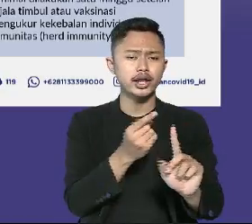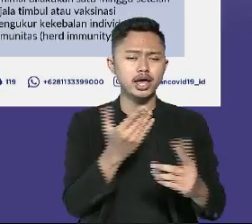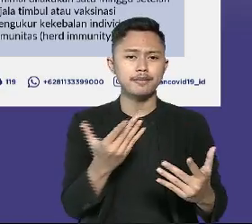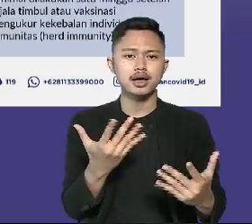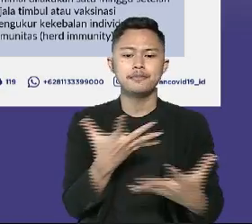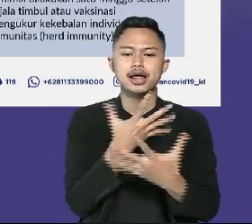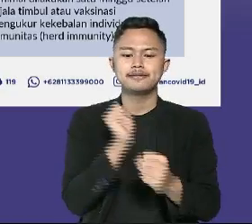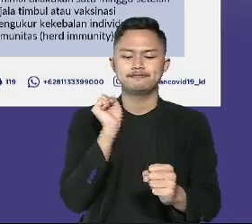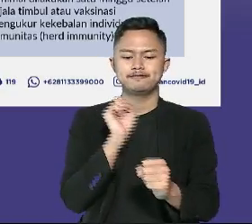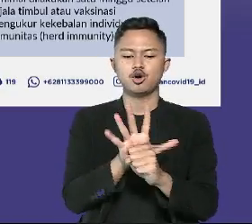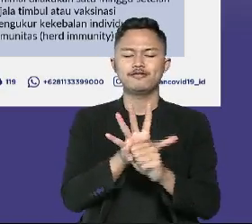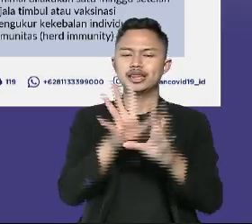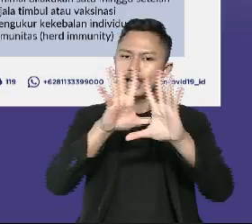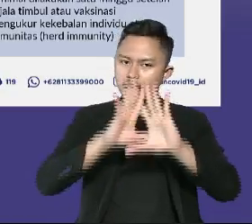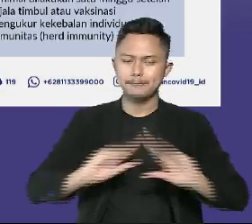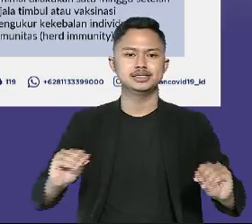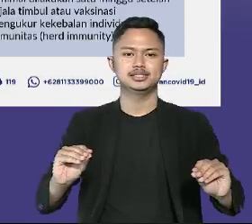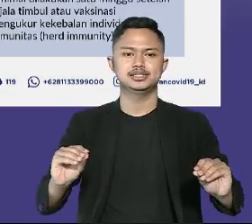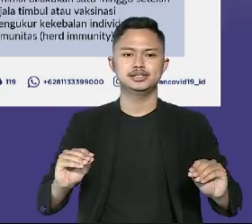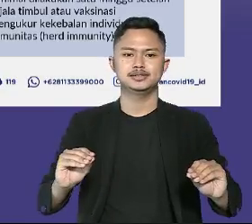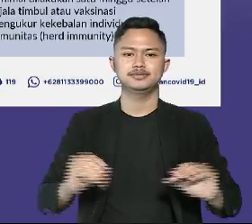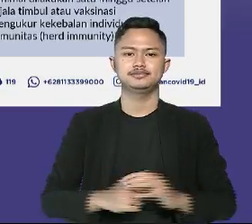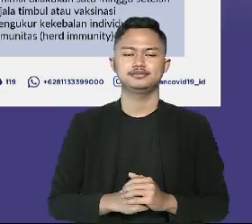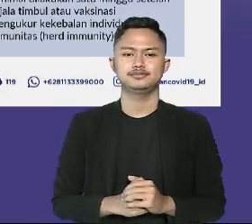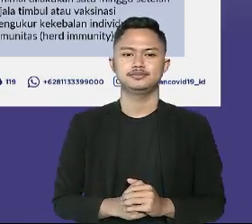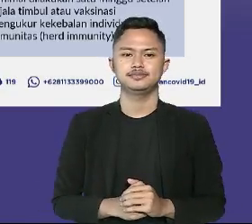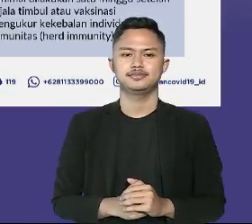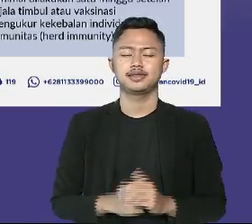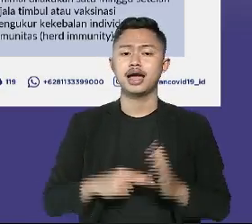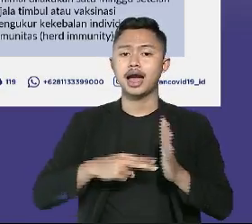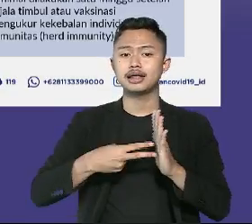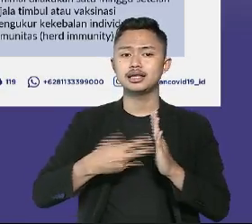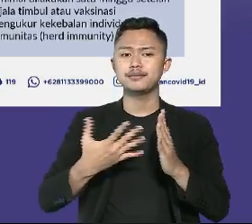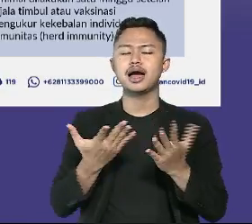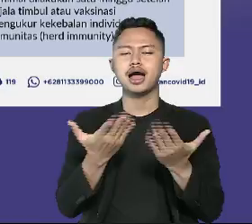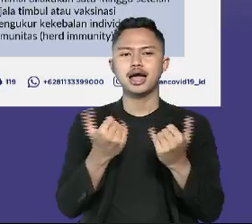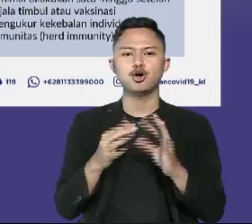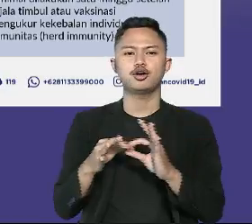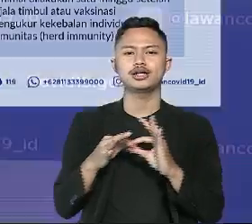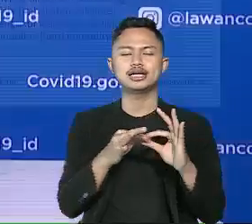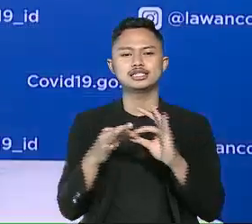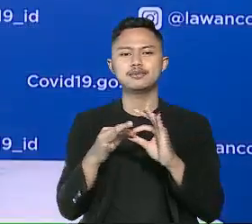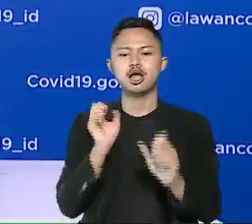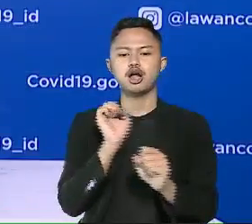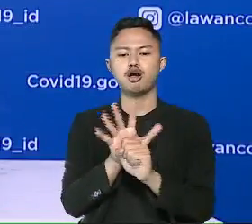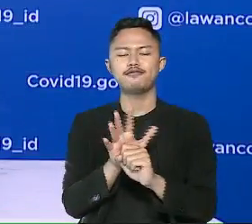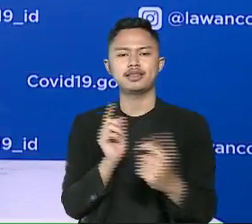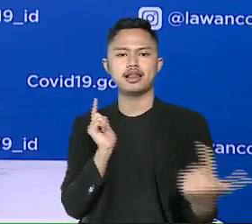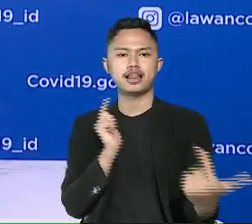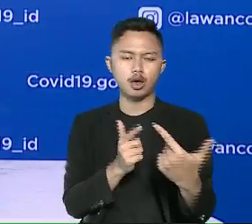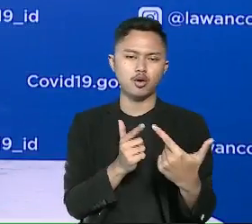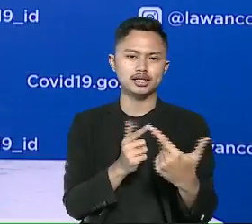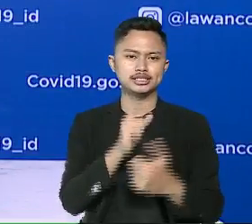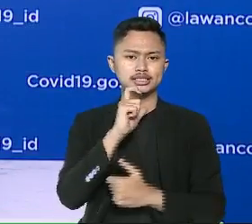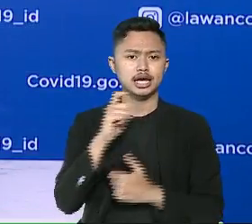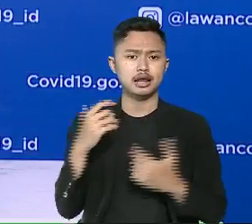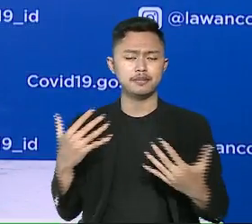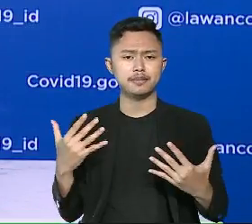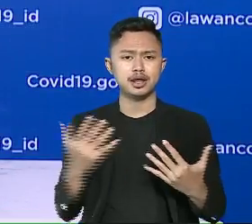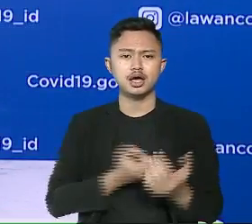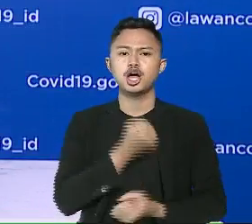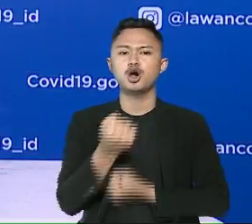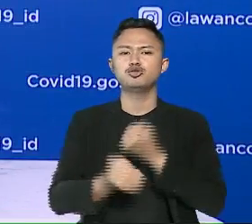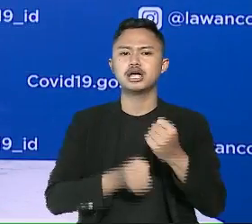terbebas dari COVID-19, sehingga untuk itu mari kita bekerja sama melawan virus ini dengan melakukan